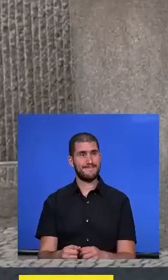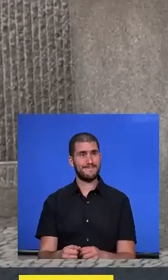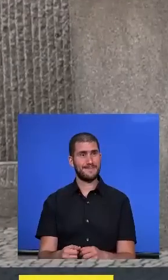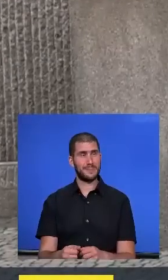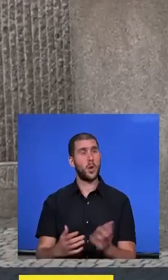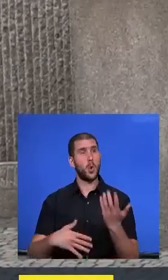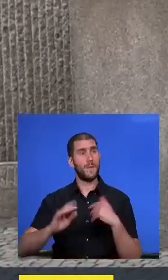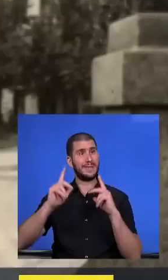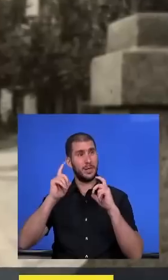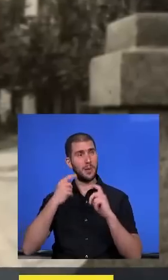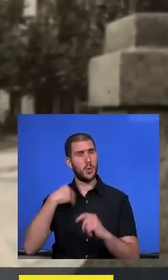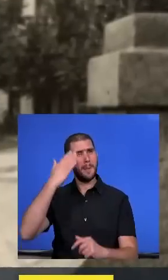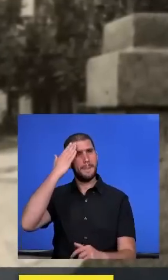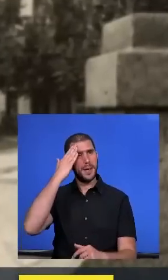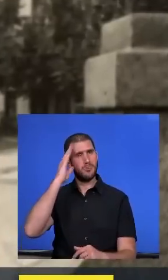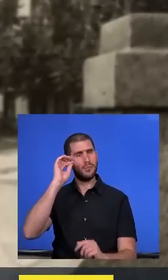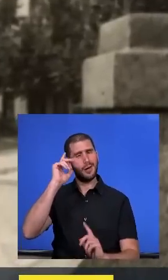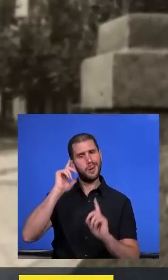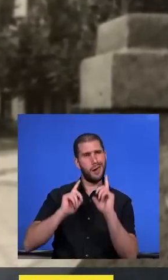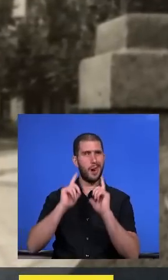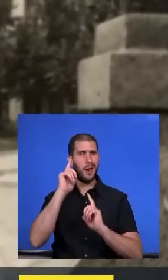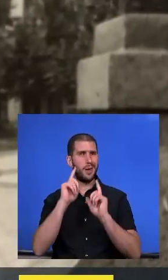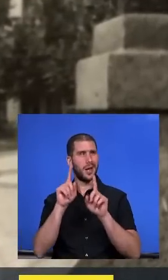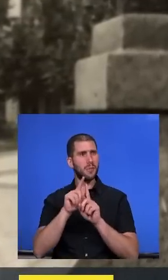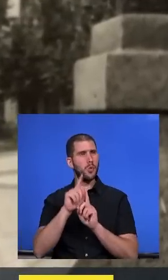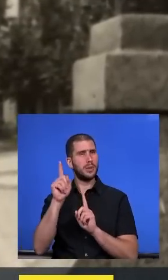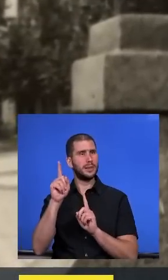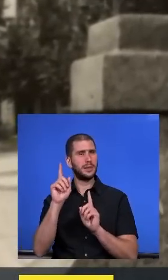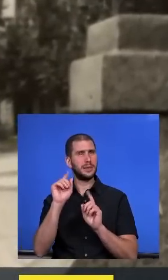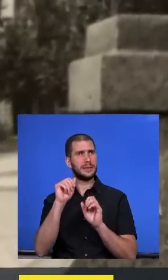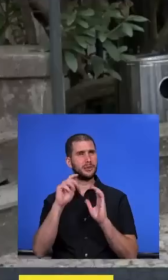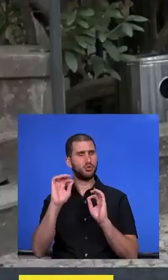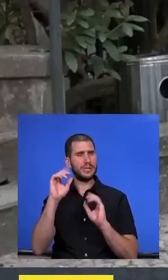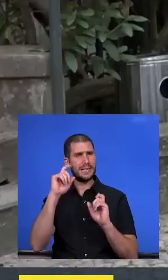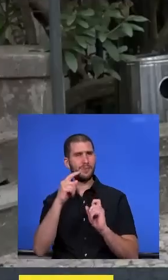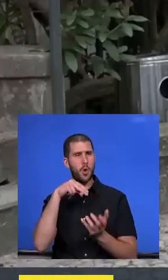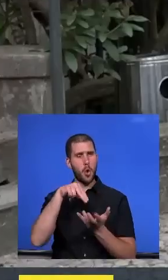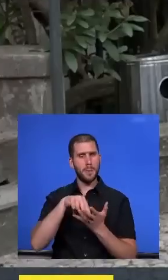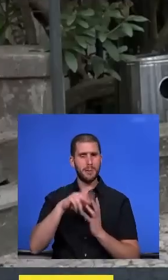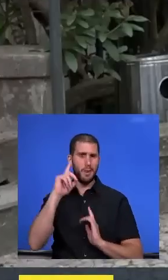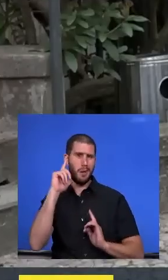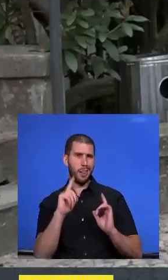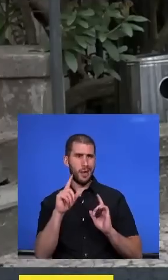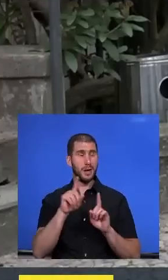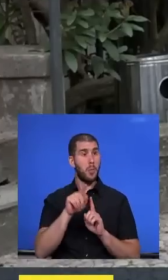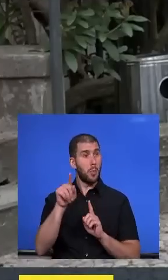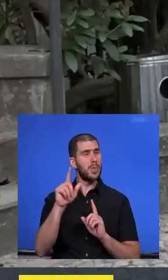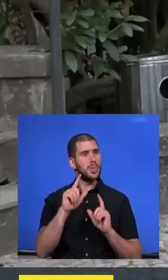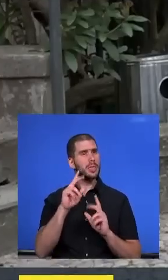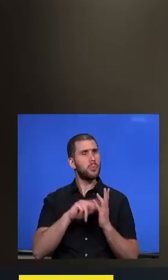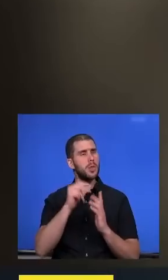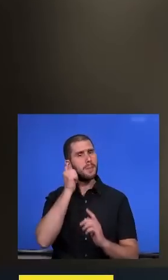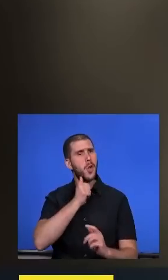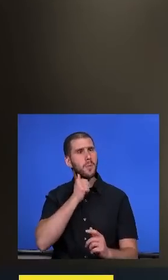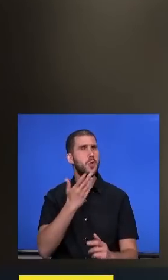רוב הצילומים שאנחנו מכירים הם כאלה של פוזה, שהולכים נגיד לסטודיו של הצלם, ועומדים באיזה פוזה, ואצלם זה תמונות מחיי